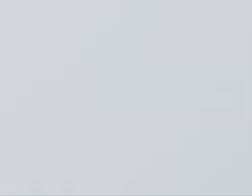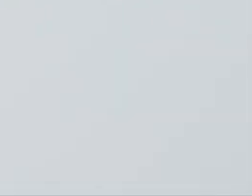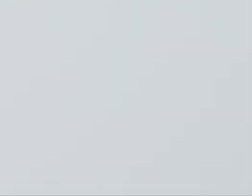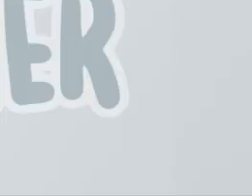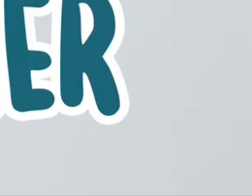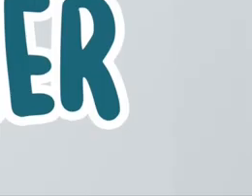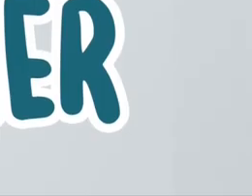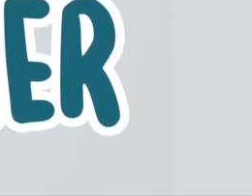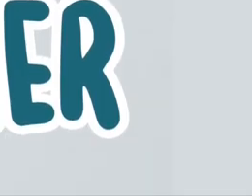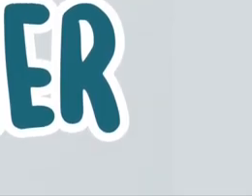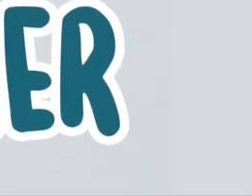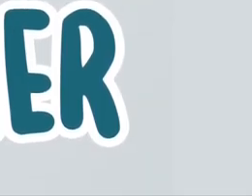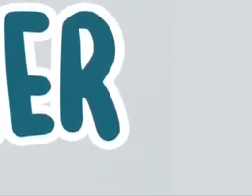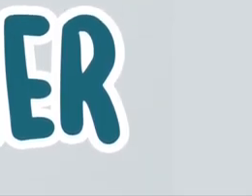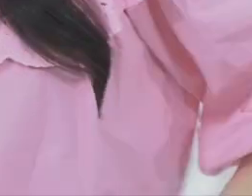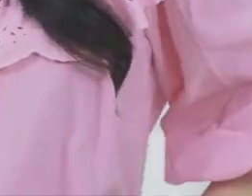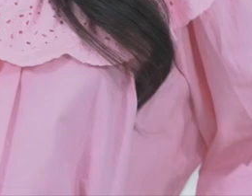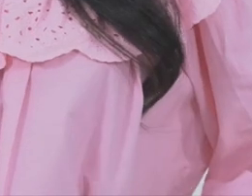hoah